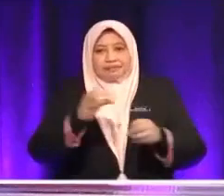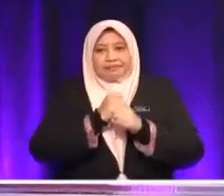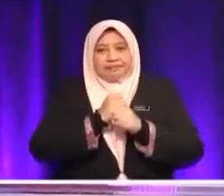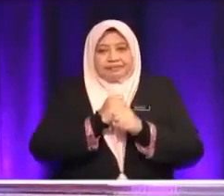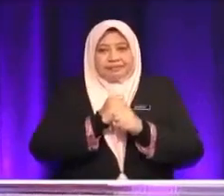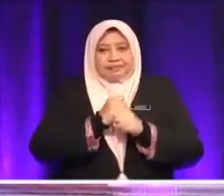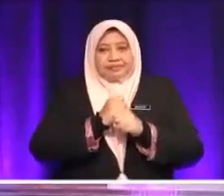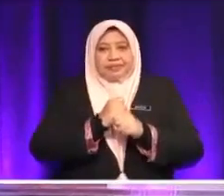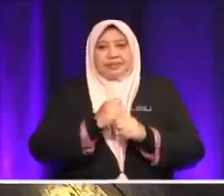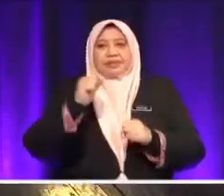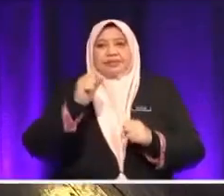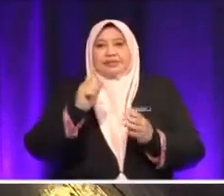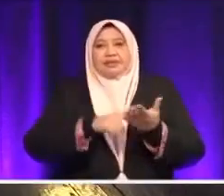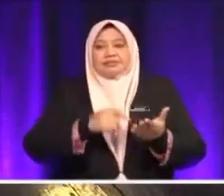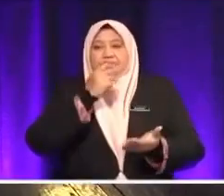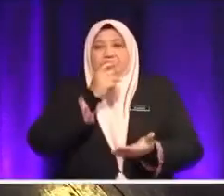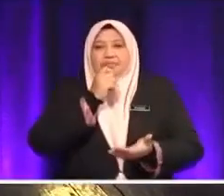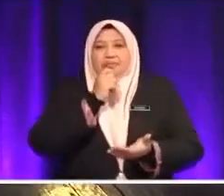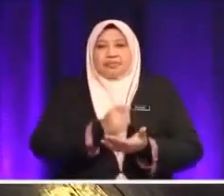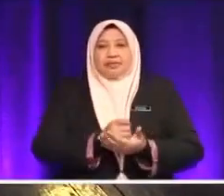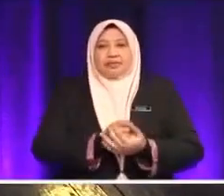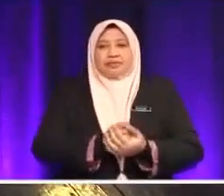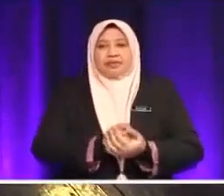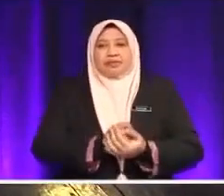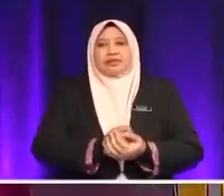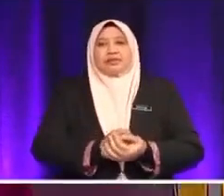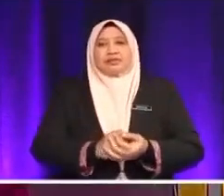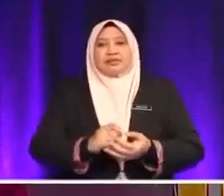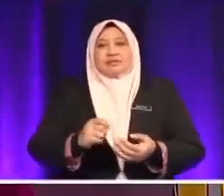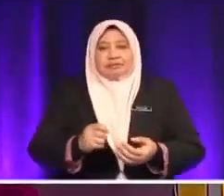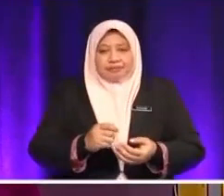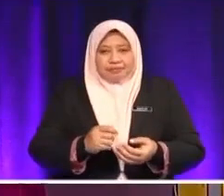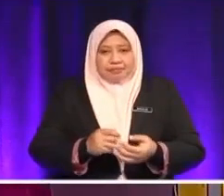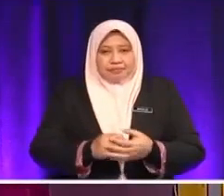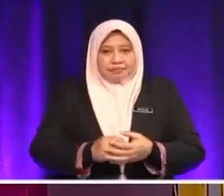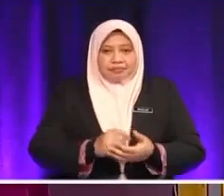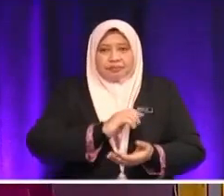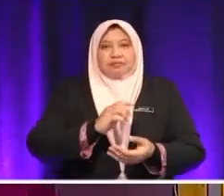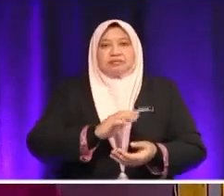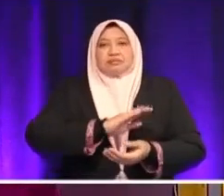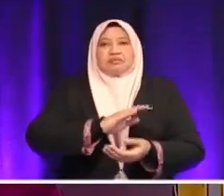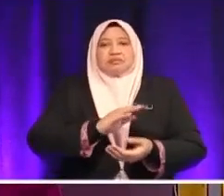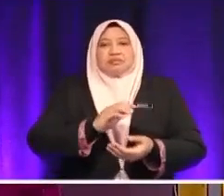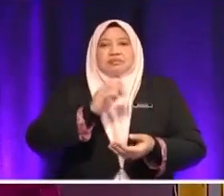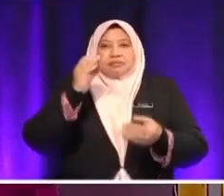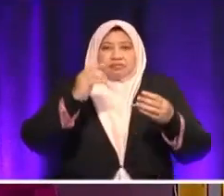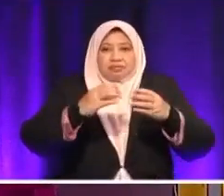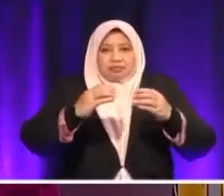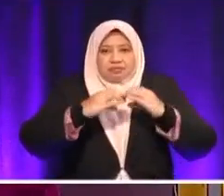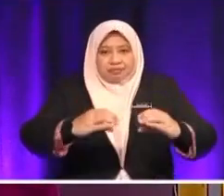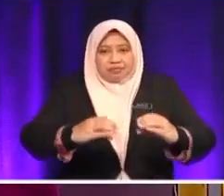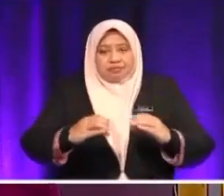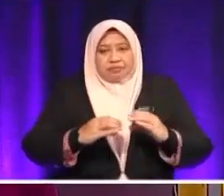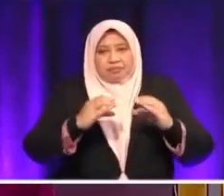Alhamdulillah apakah nilai seterusnya sementara Hanif memberi stiker kepada murid coba murid mencari